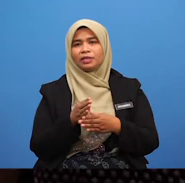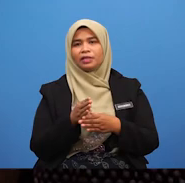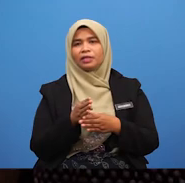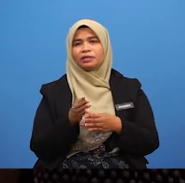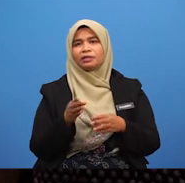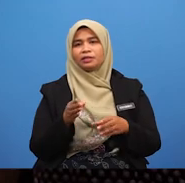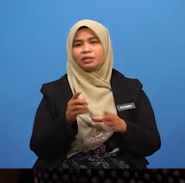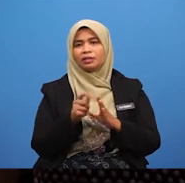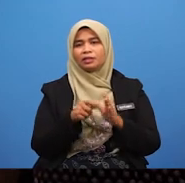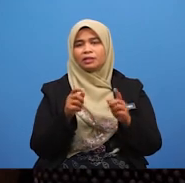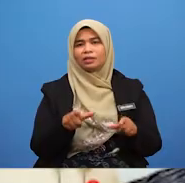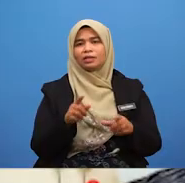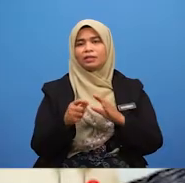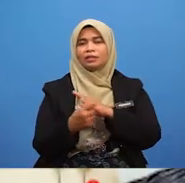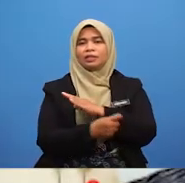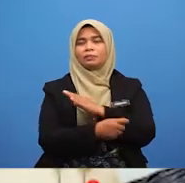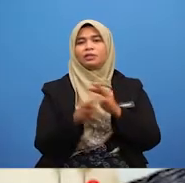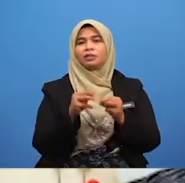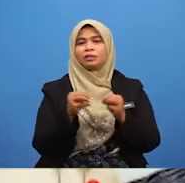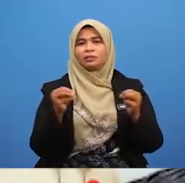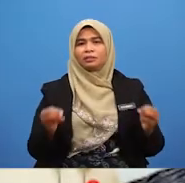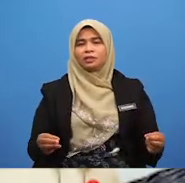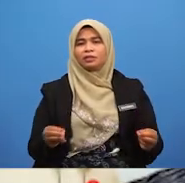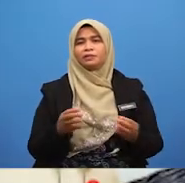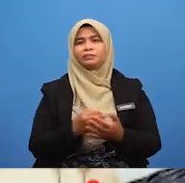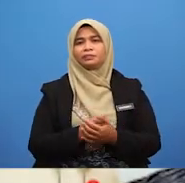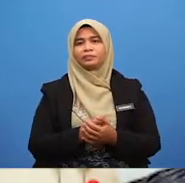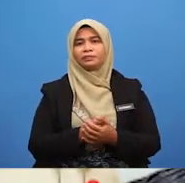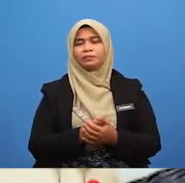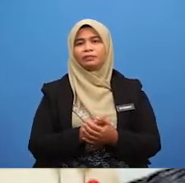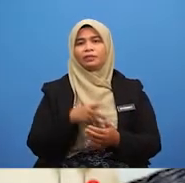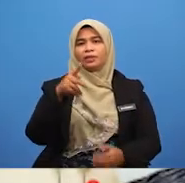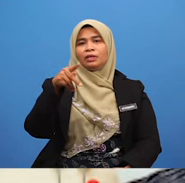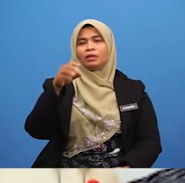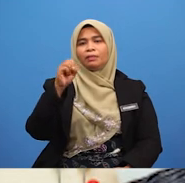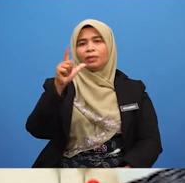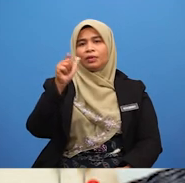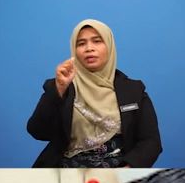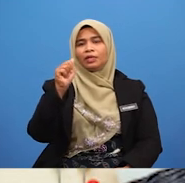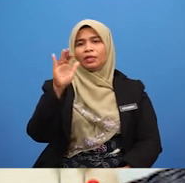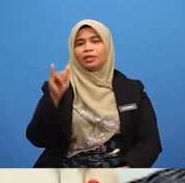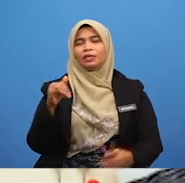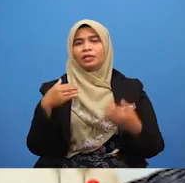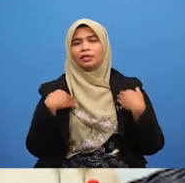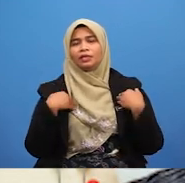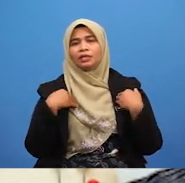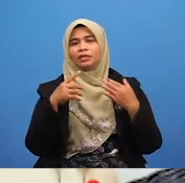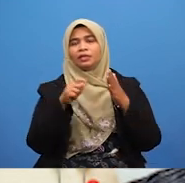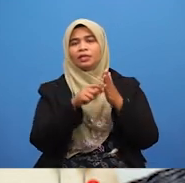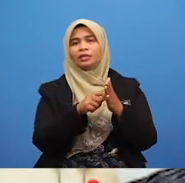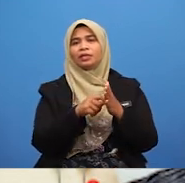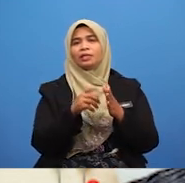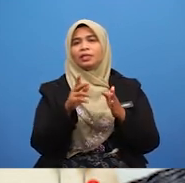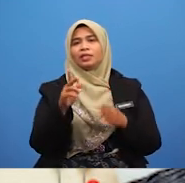Okey, pelajar, yang kedua ialah menyusun atau pola. Cikgu akan huraikan penyusunan atau pola.